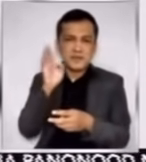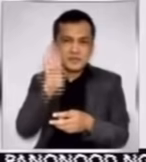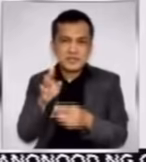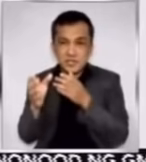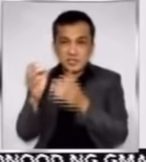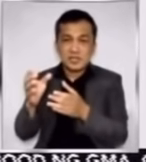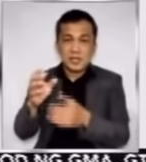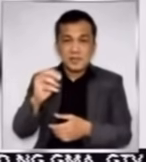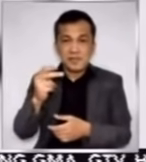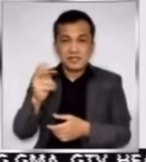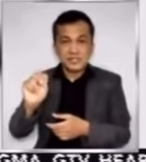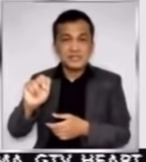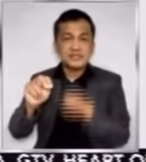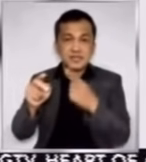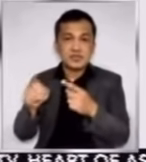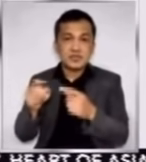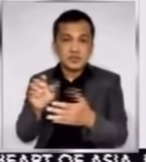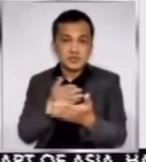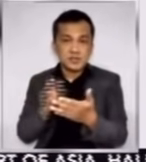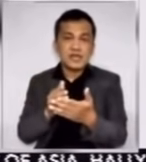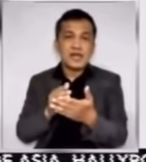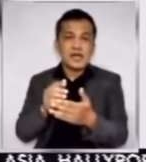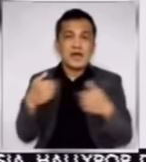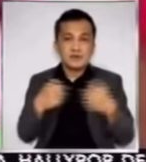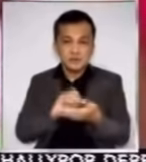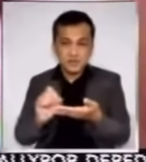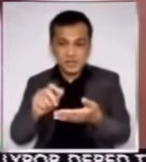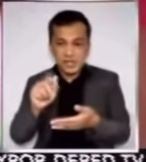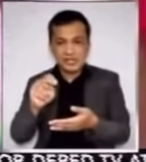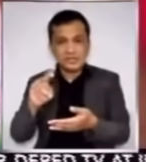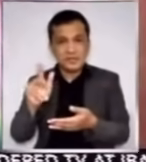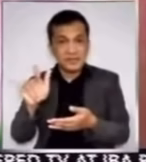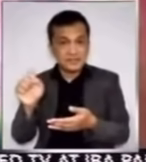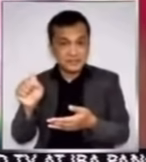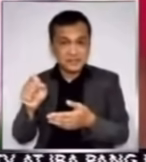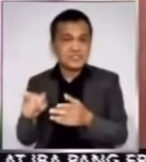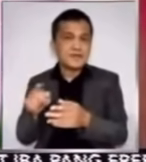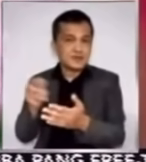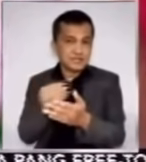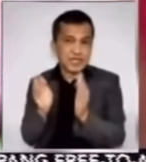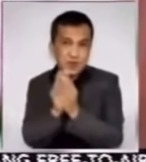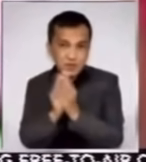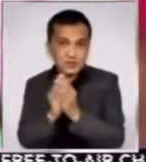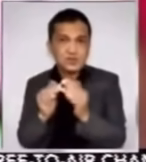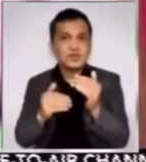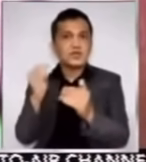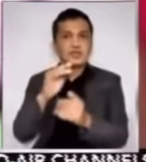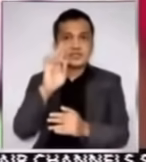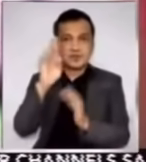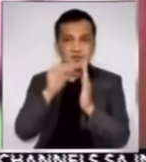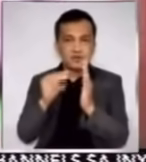mismong composer ng kantang Animals na isa sa kanilang ibinibeatbox. May mahigit 7 million views na ang post na yan ni Will